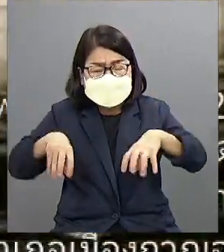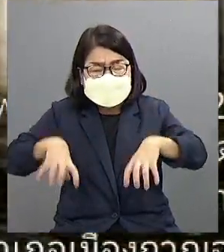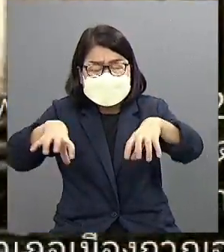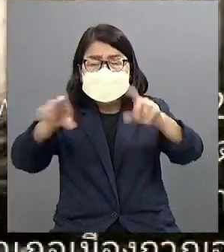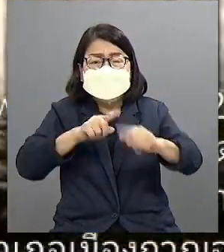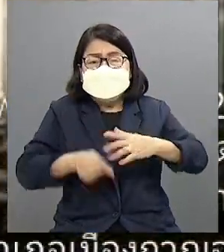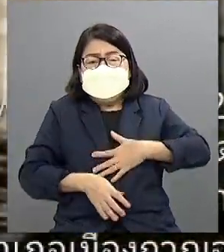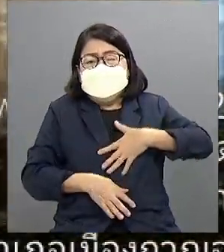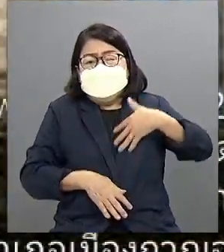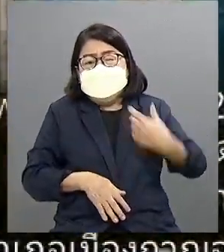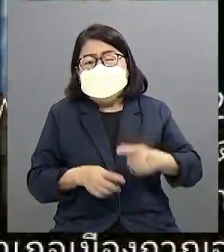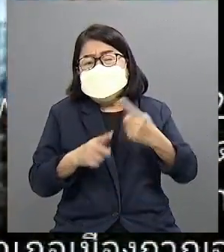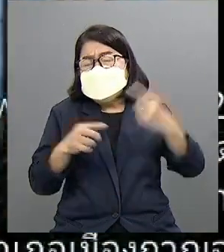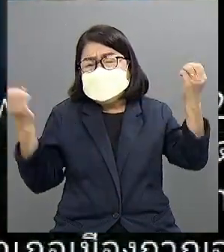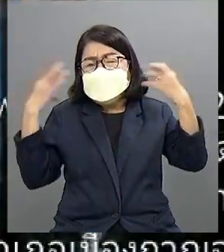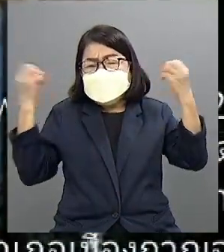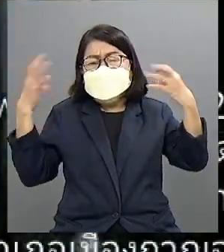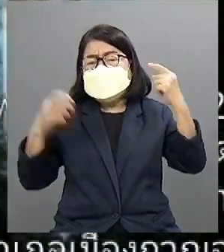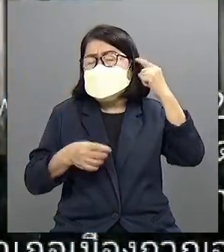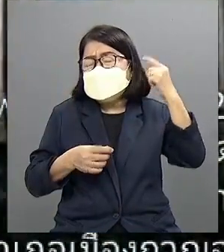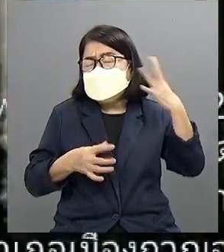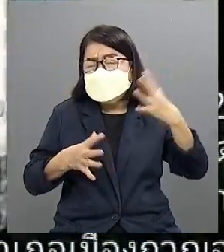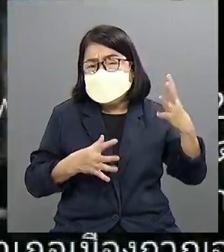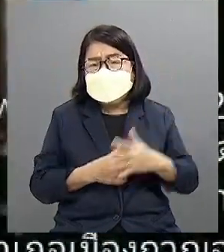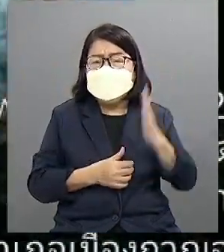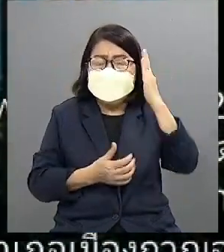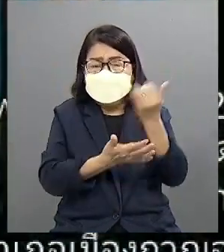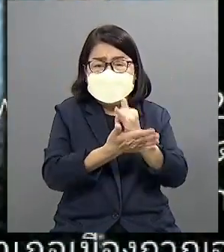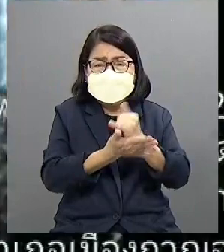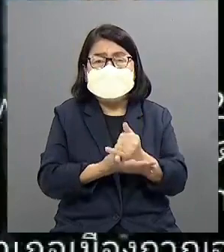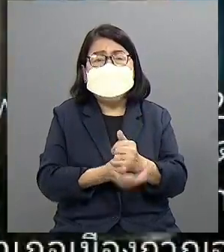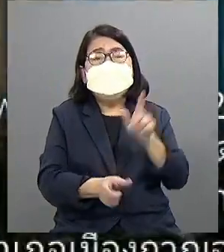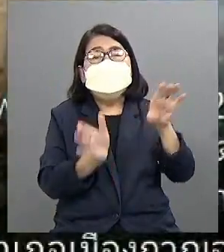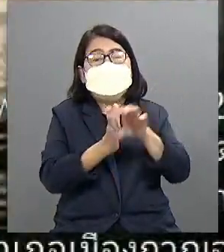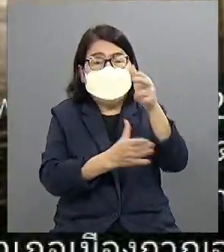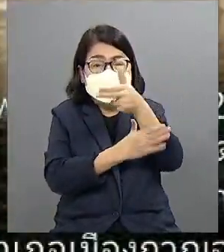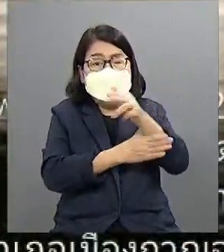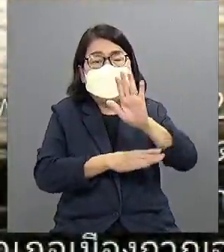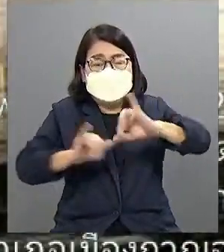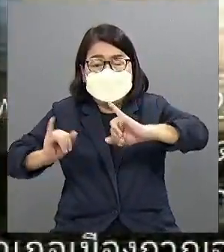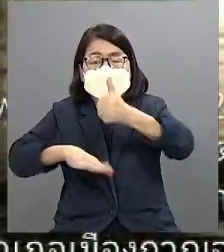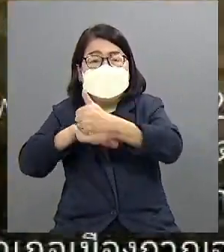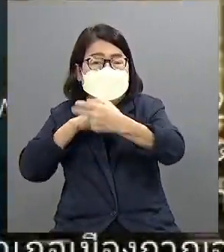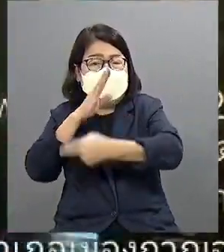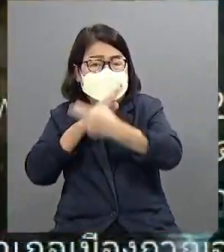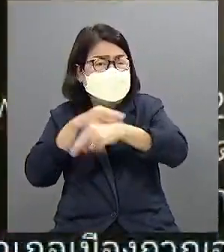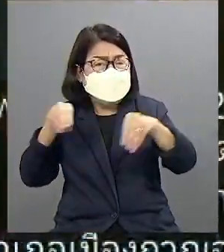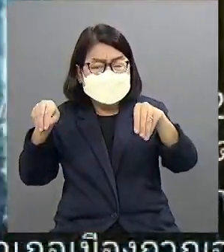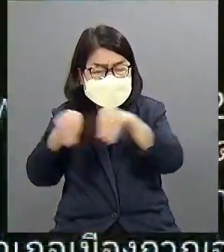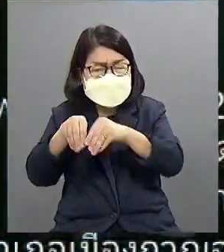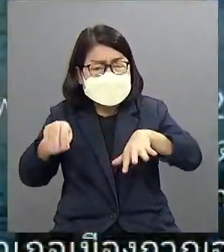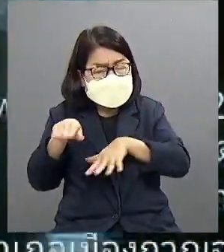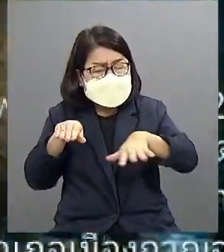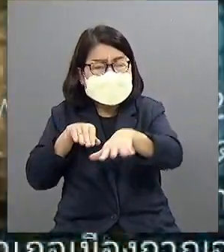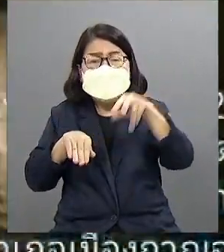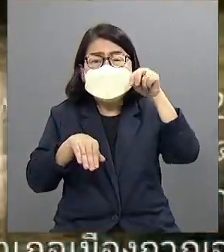ะเพราะว่านี่เป็นคลิปวิดีโอของเจ้าของโรงแรมรีสอร์ทที่ตั้งอยู่ริมแม่น้ำแควใหญ่ใกล้กับสะพานข้ามแม่น้ำแ